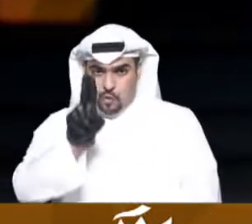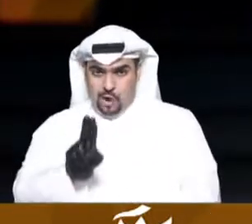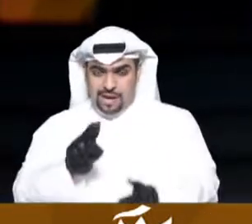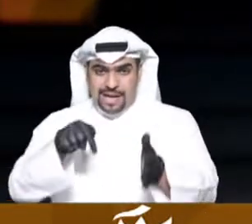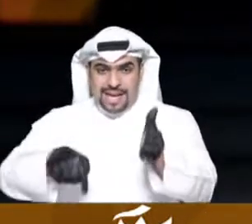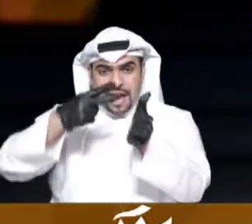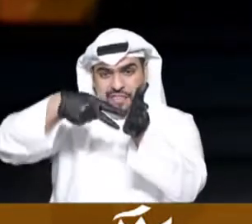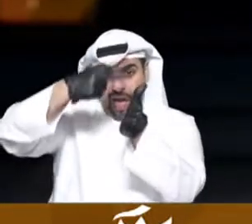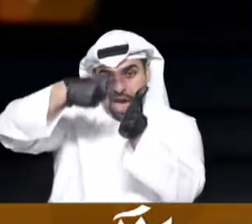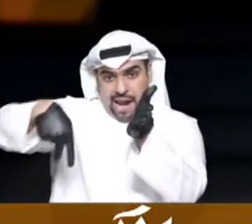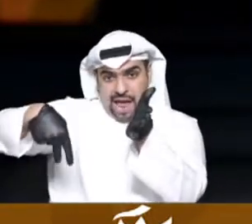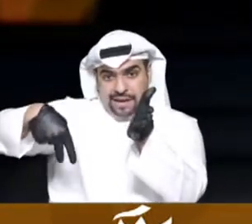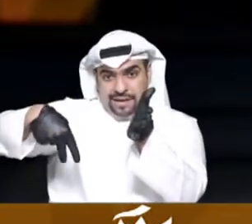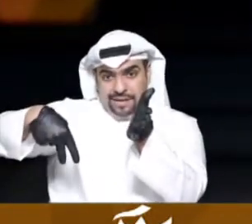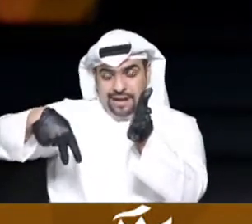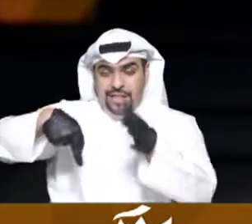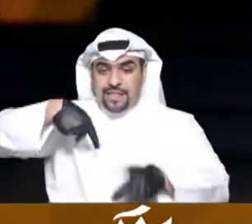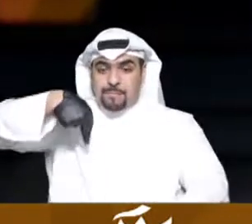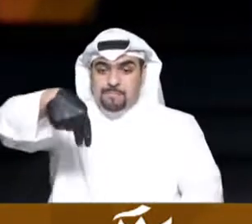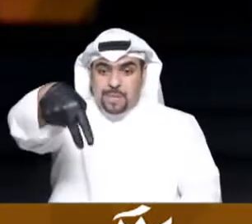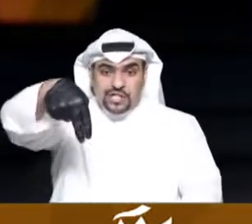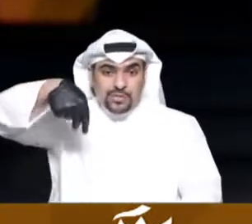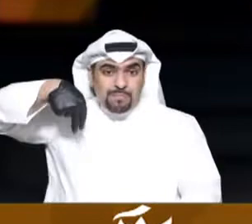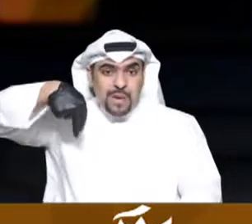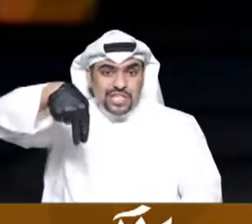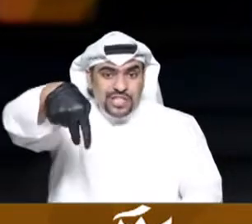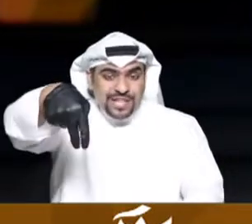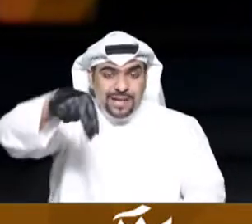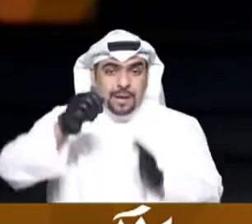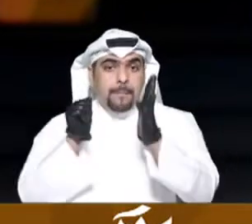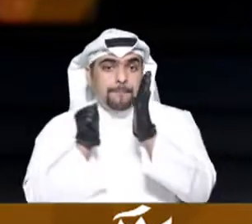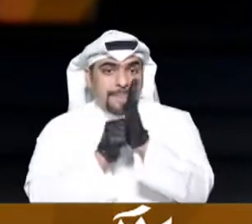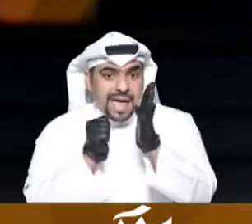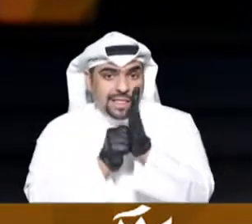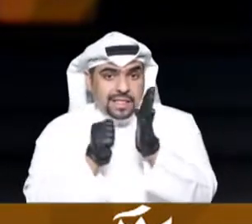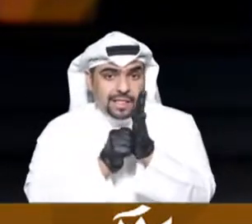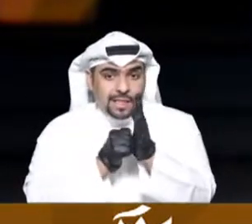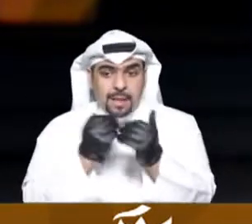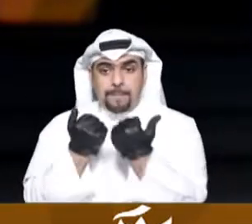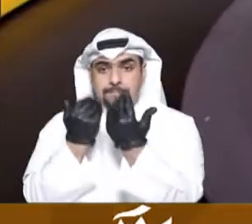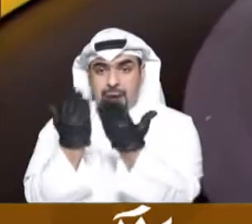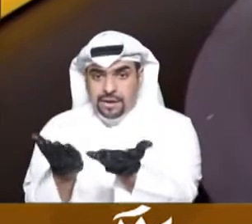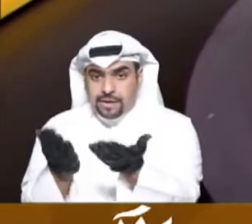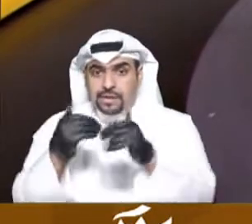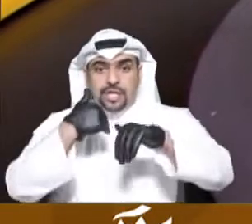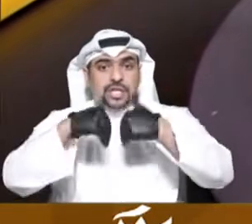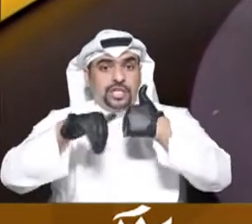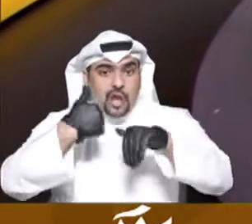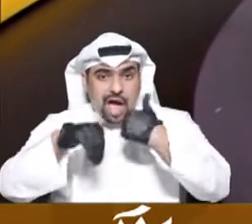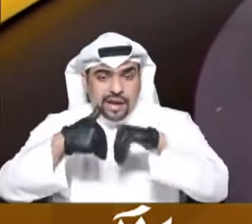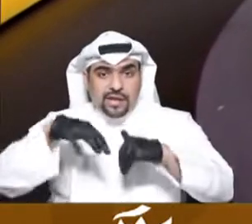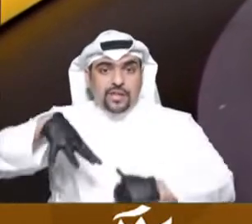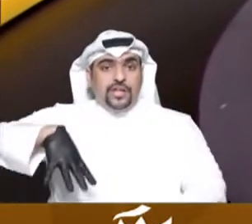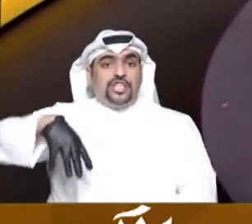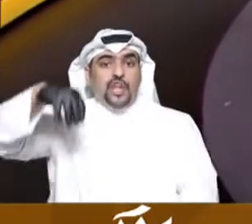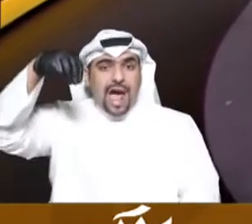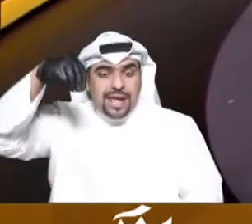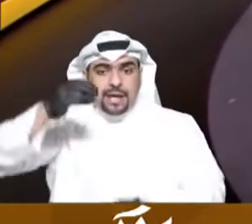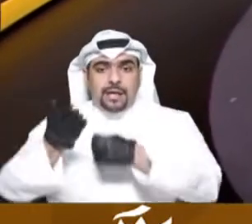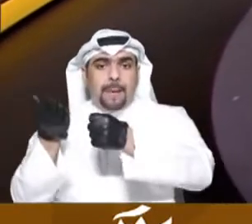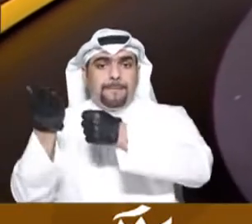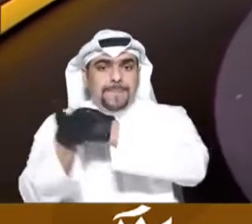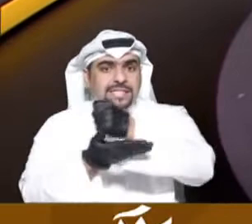ناصر بصليب بالنسبه للمشي في يعني المنازل ايضا، وكذلك يعني في يعني